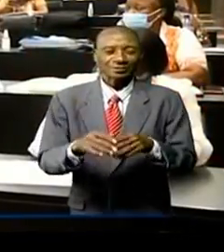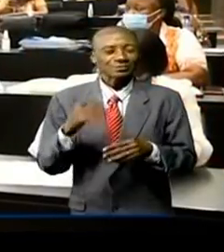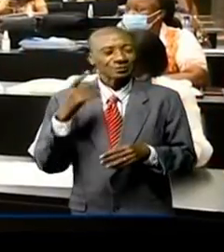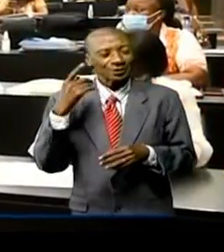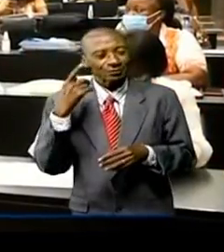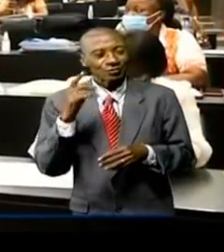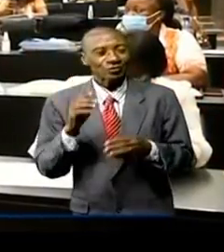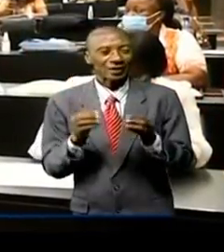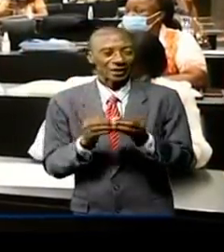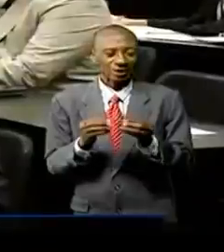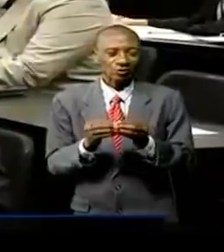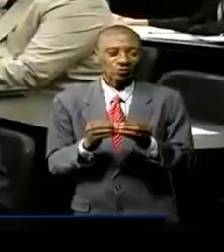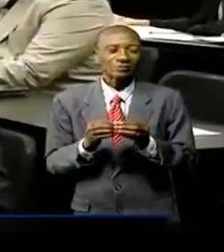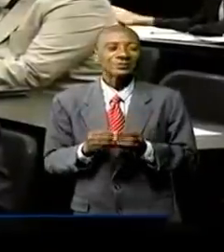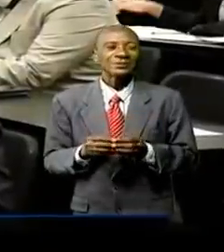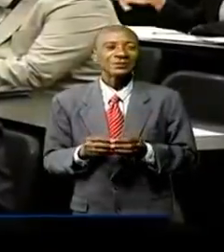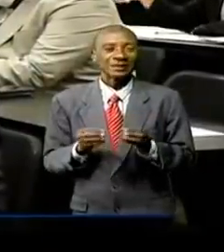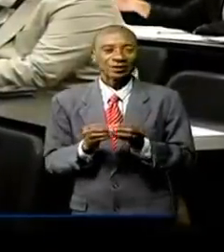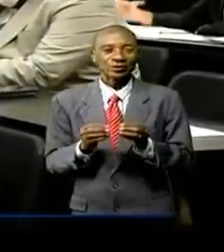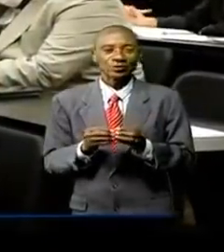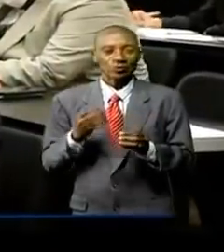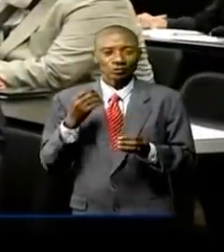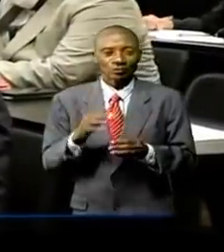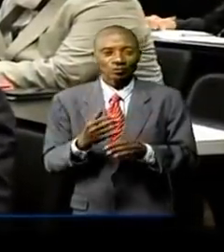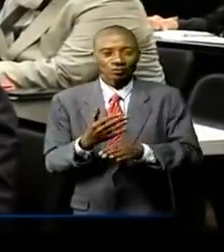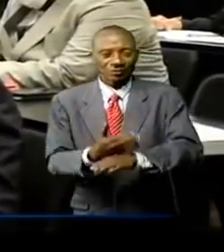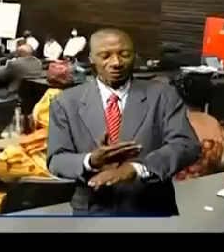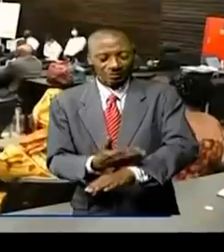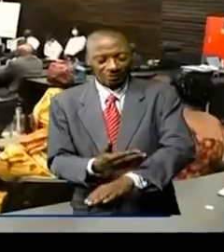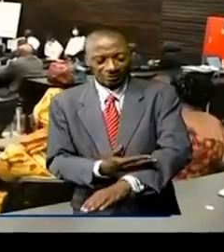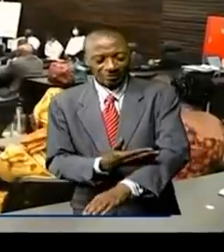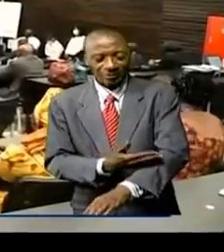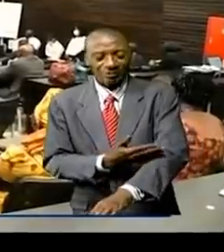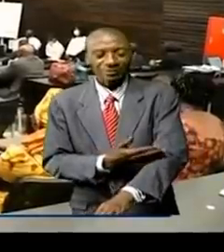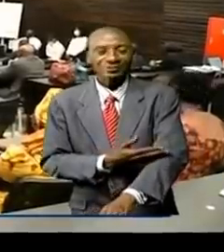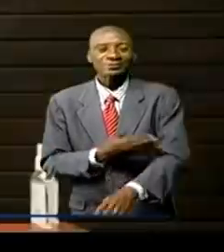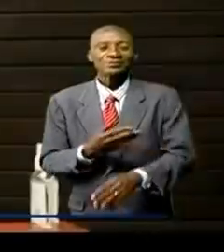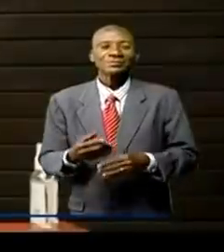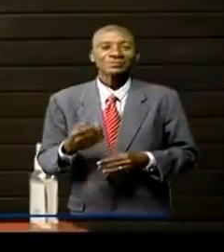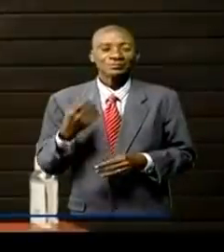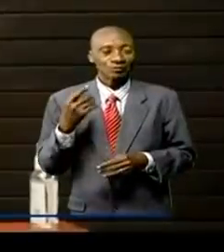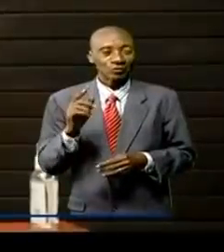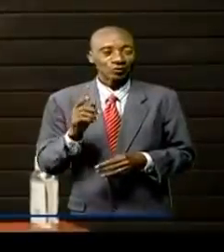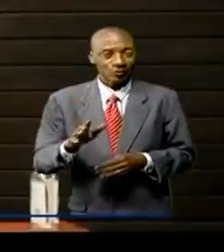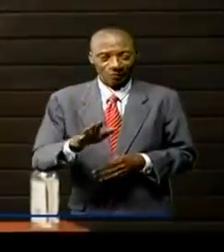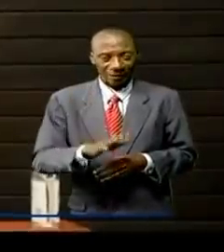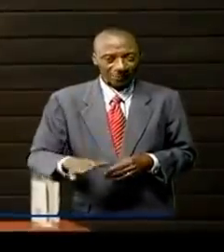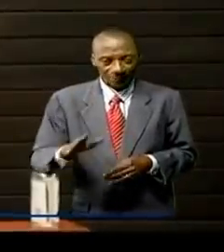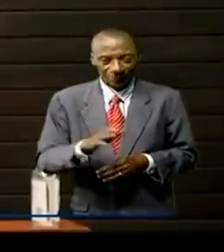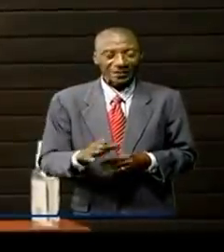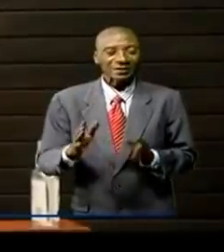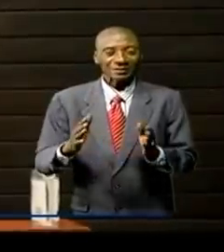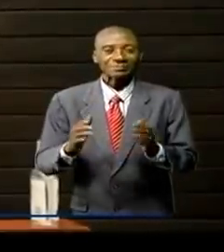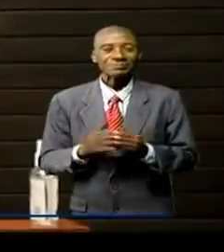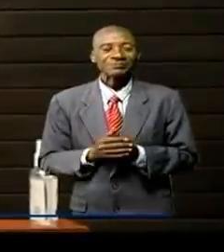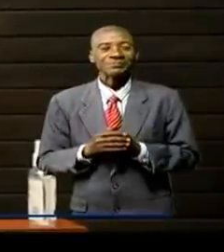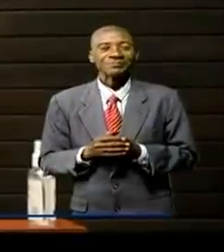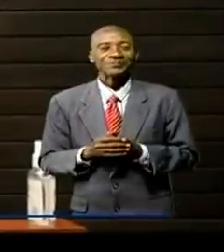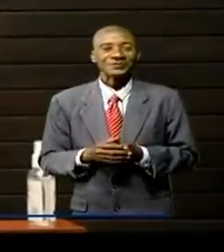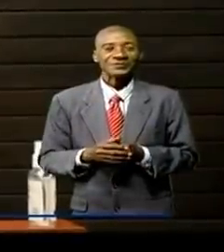maladies émergentes et réémergentes qui se tiendra du 21 février au 19 mars 2022 à Kinshasa. L'INERBE